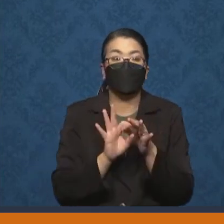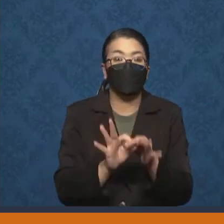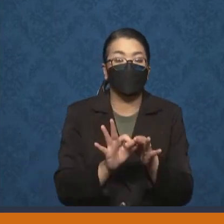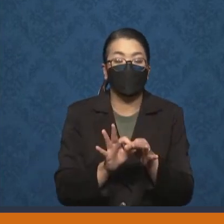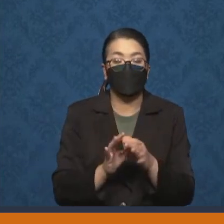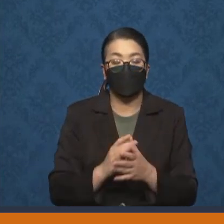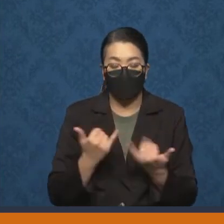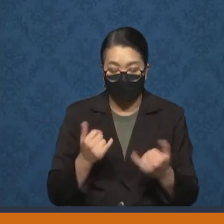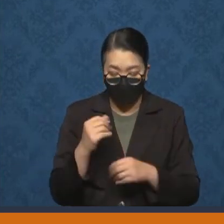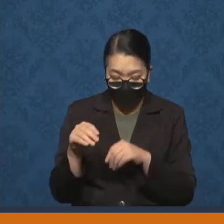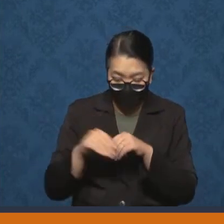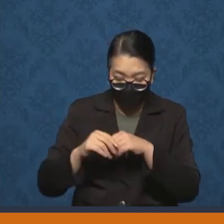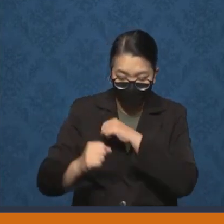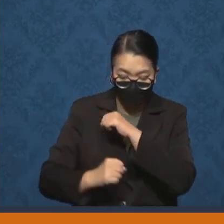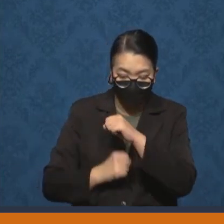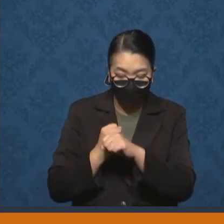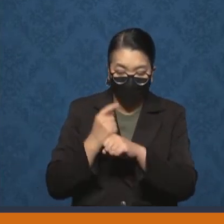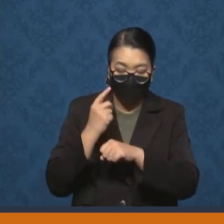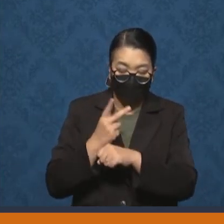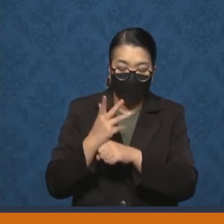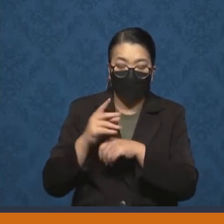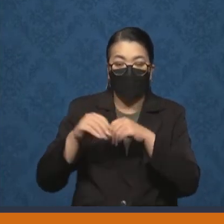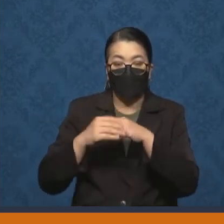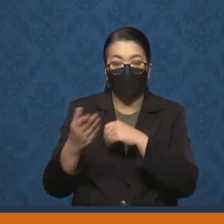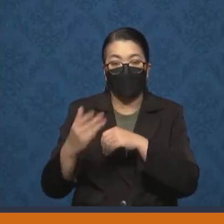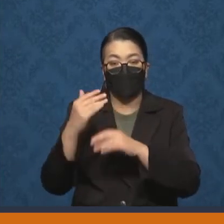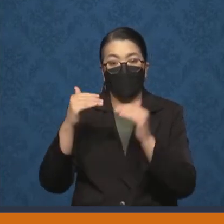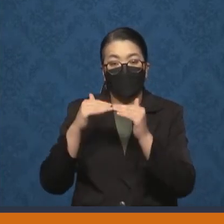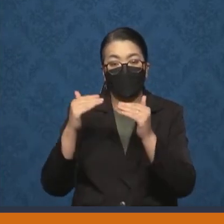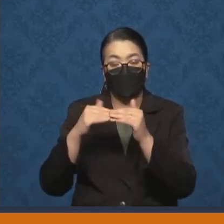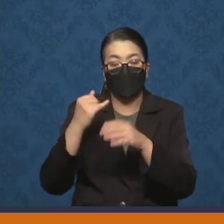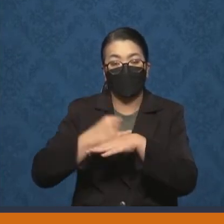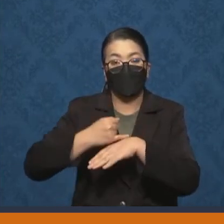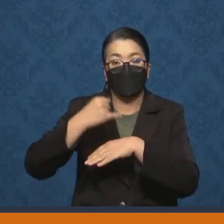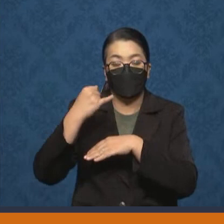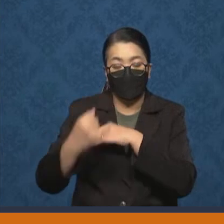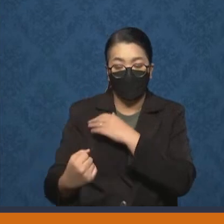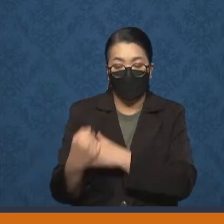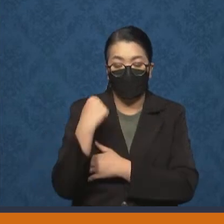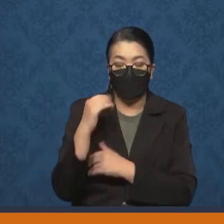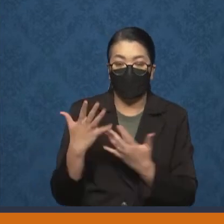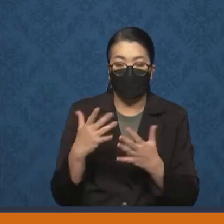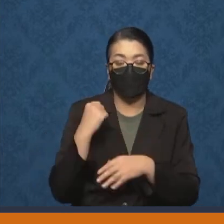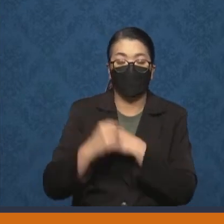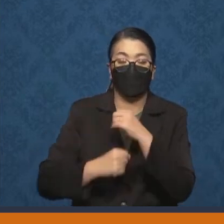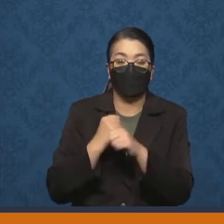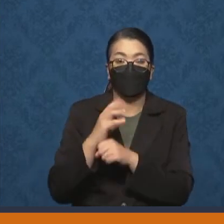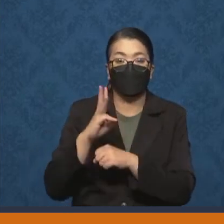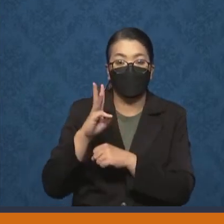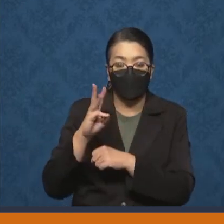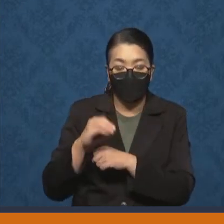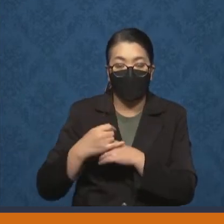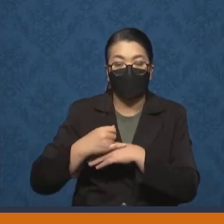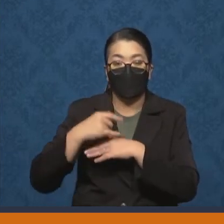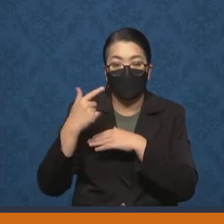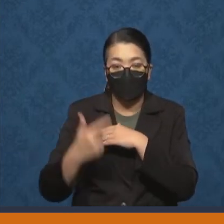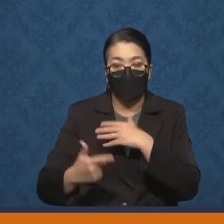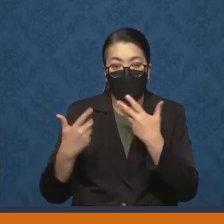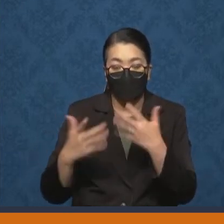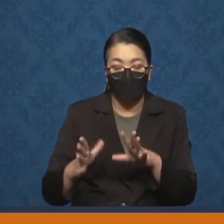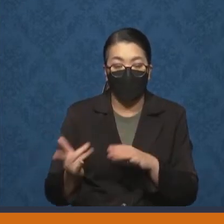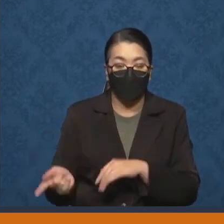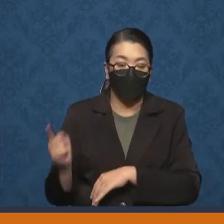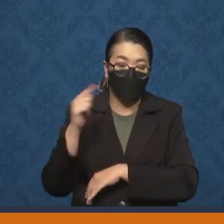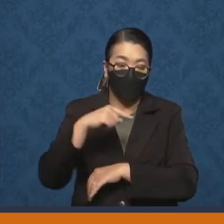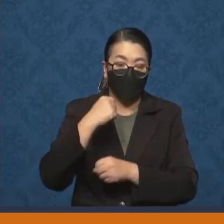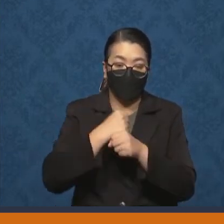อีกไม่กี่ปีข้างหน้านี้ท่านกำลังจะหมดสิทธิ์หมดอำนาจสิ้นสภาพในการโหวตเลือกนายกรัฐมนตรีตามบทเฉพาะการ